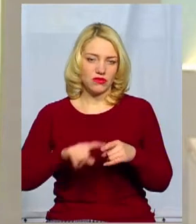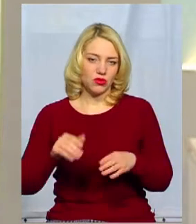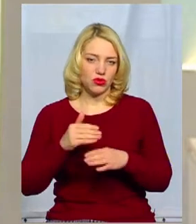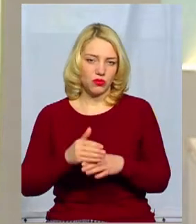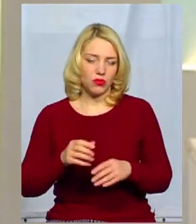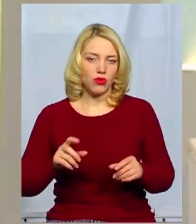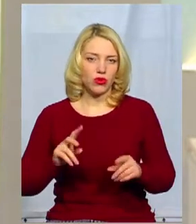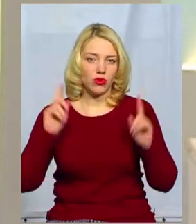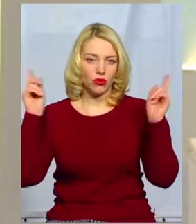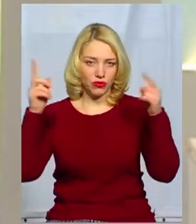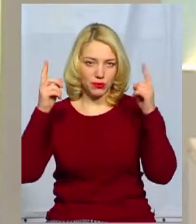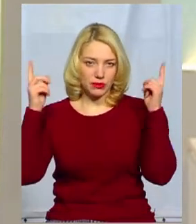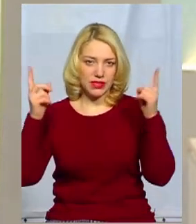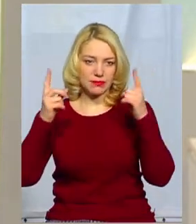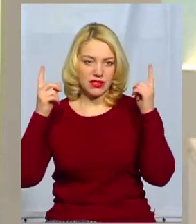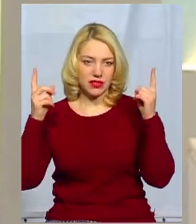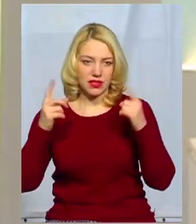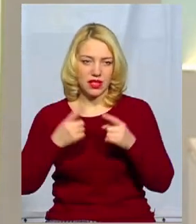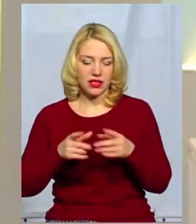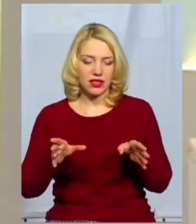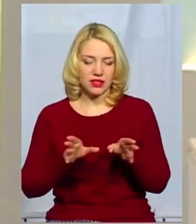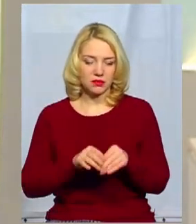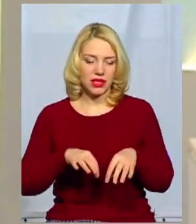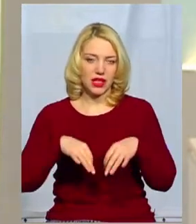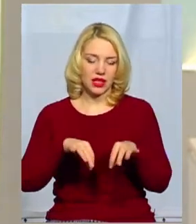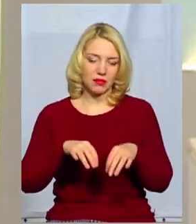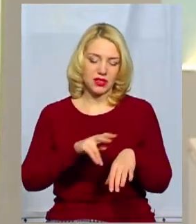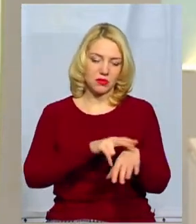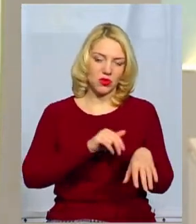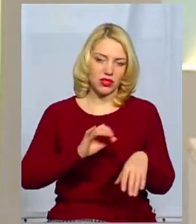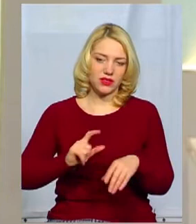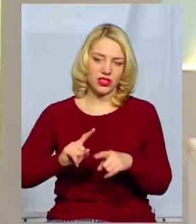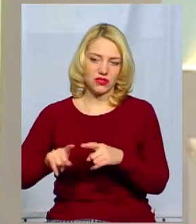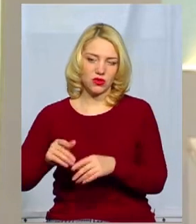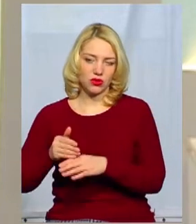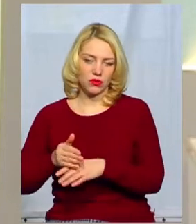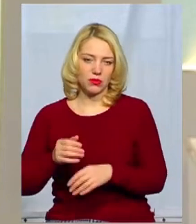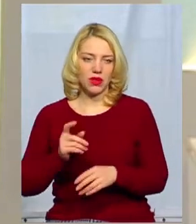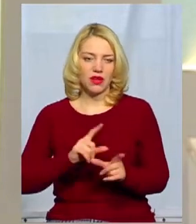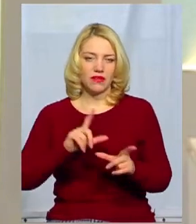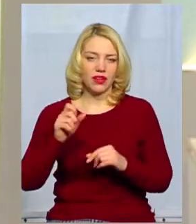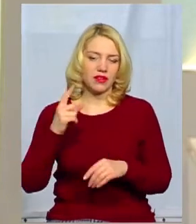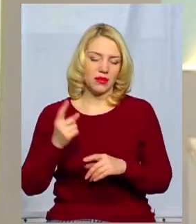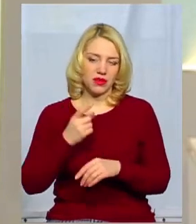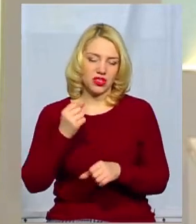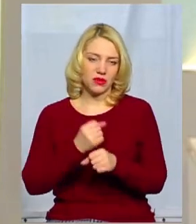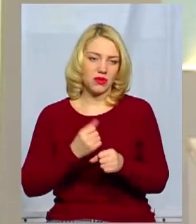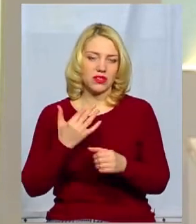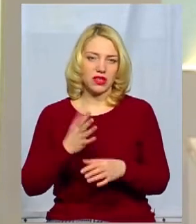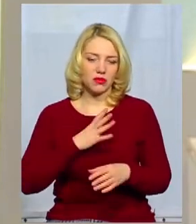спецсигналом. Спільні екіпажі патрульної поліції та швидкої виїхали на перші відпрацювання. Наскільки